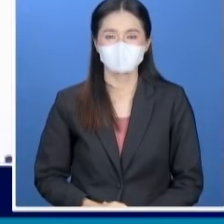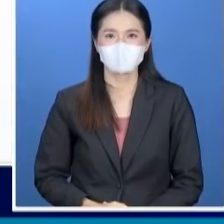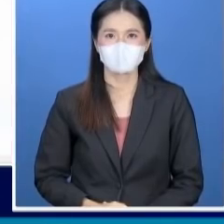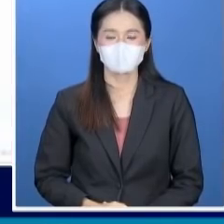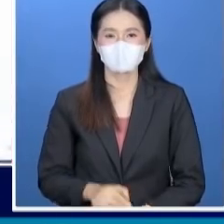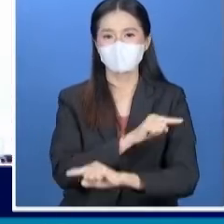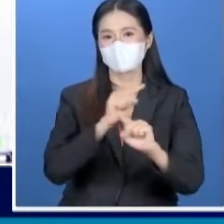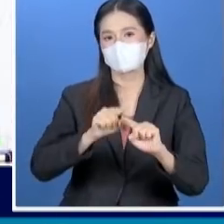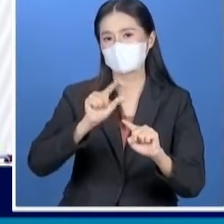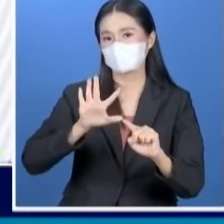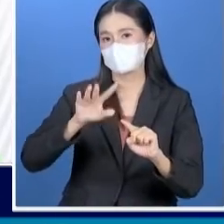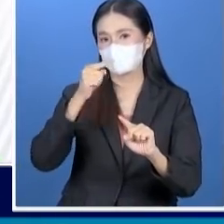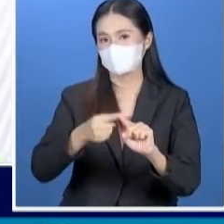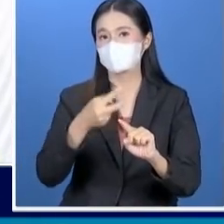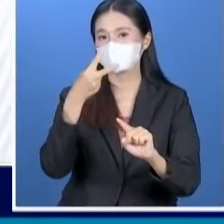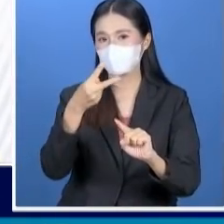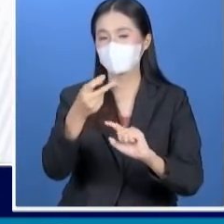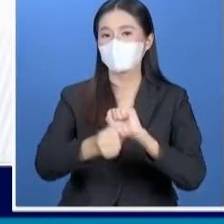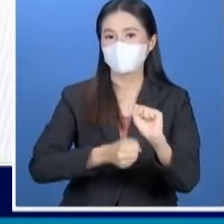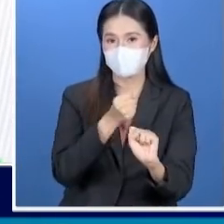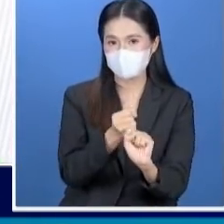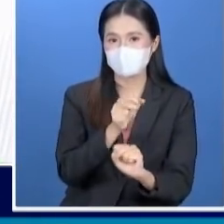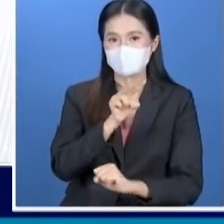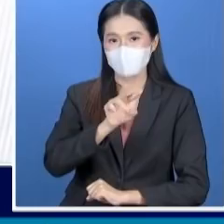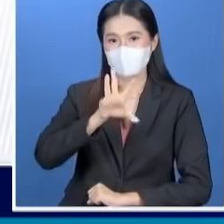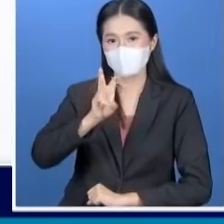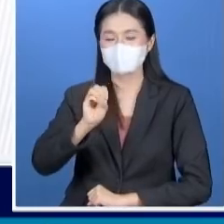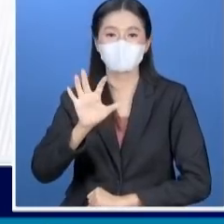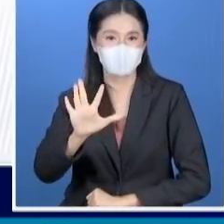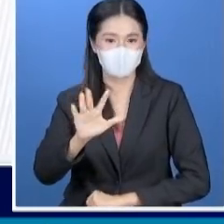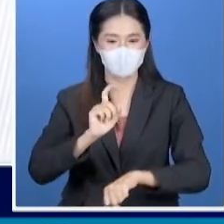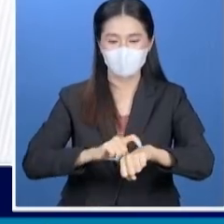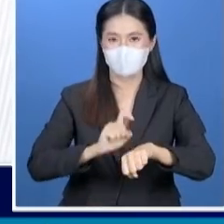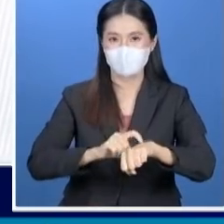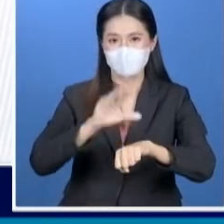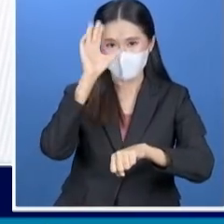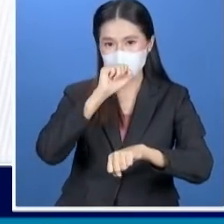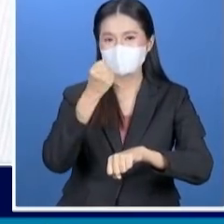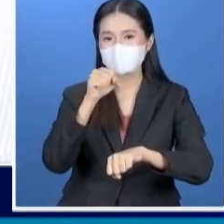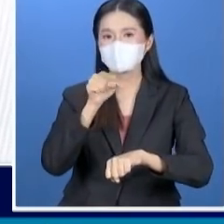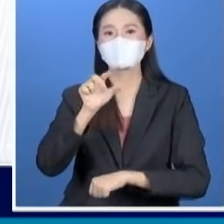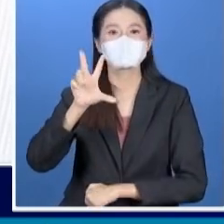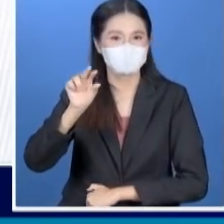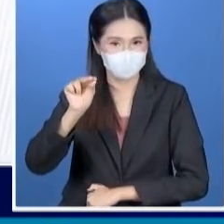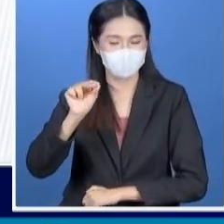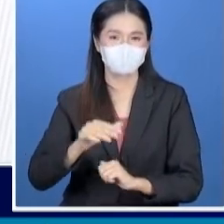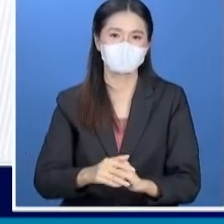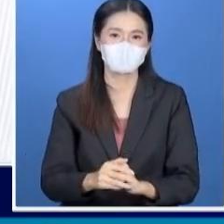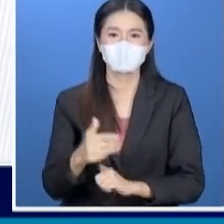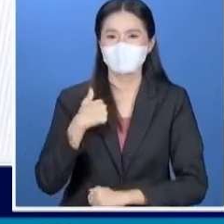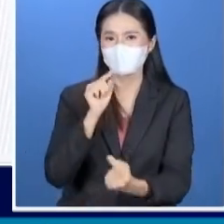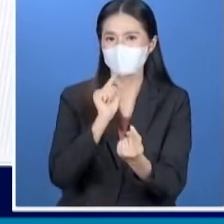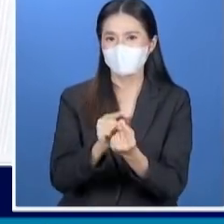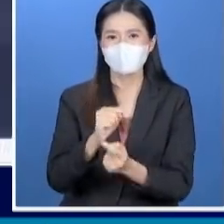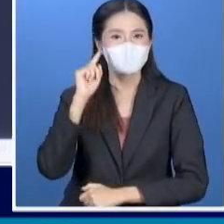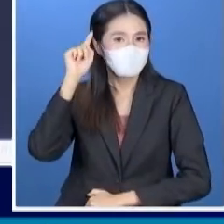เมื่อวันที่24กุมภาพันธ์พุทธศักราช2565เวลาประมาณ 22:30 นได้เกิดเ